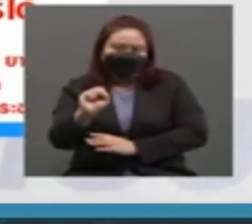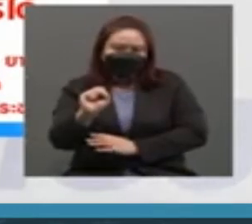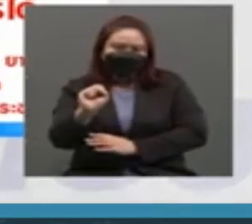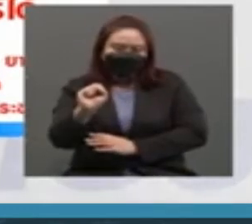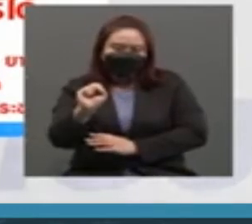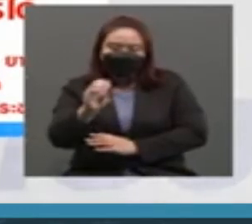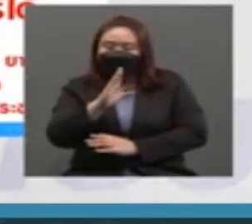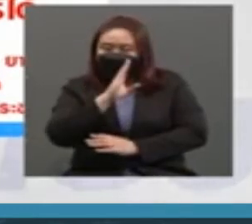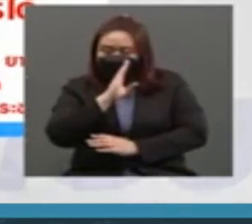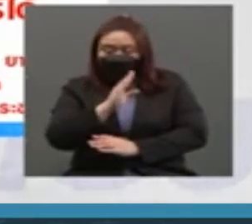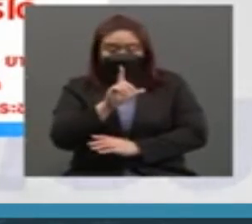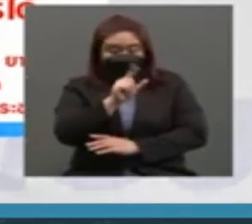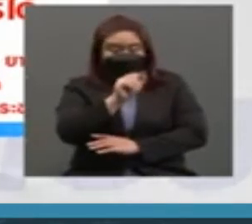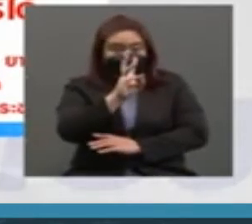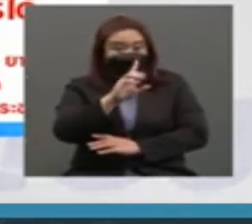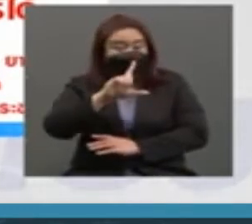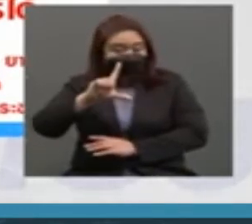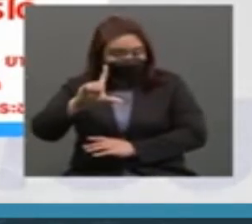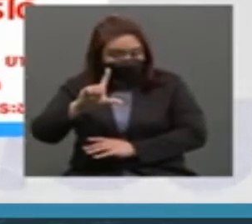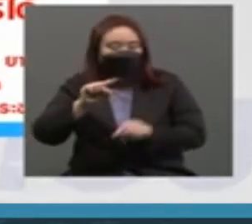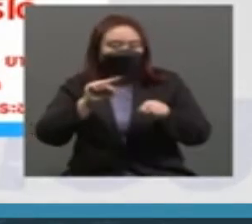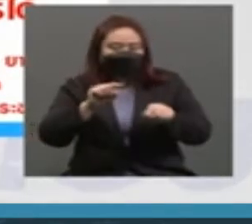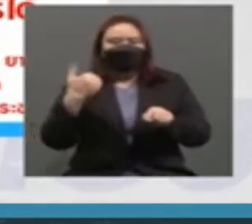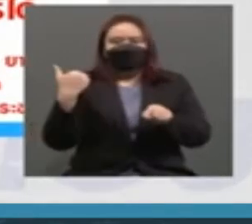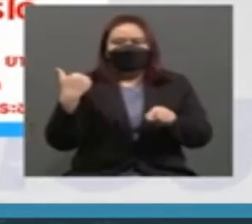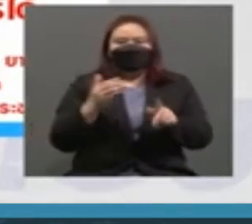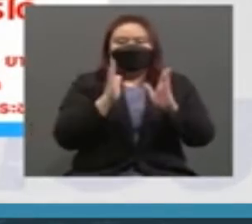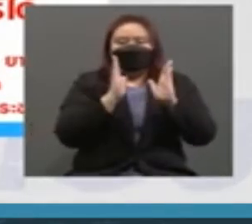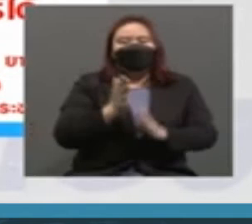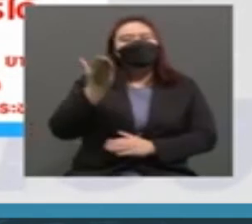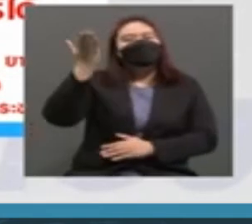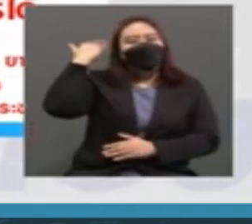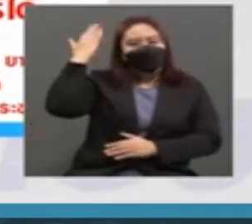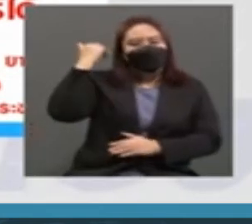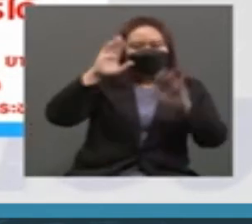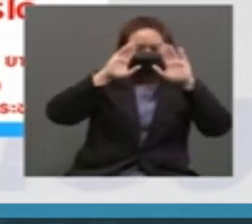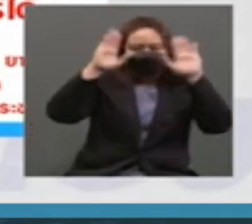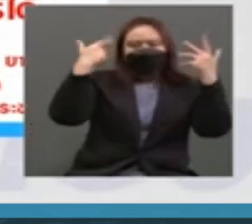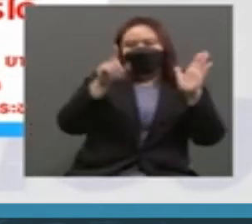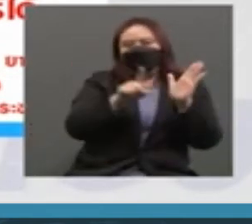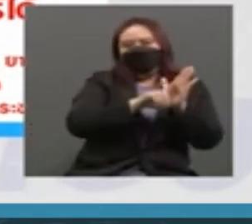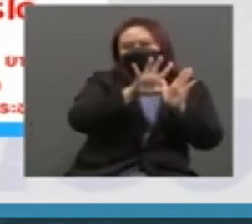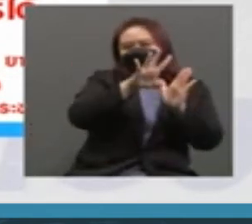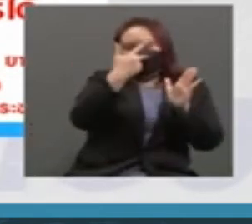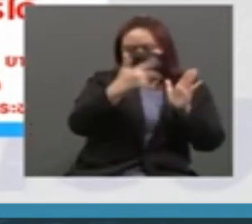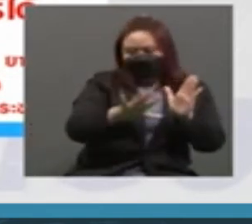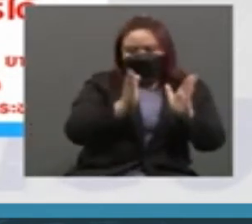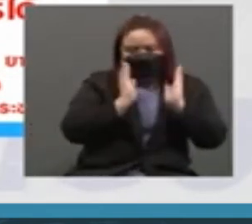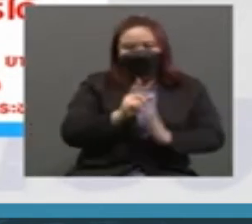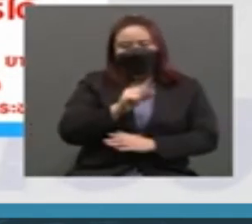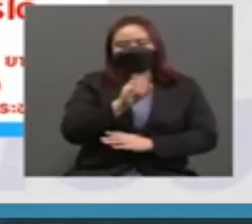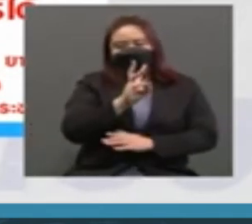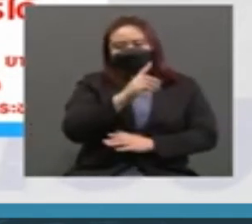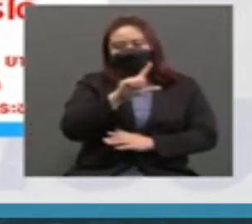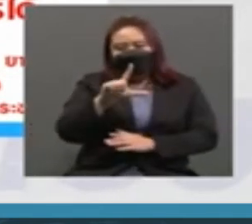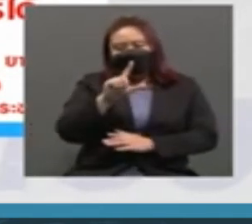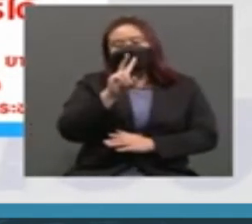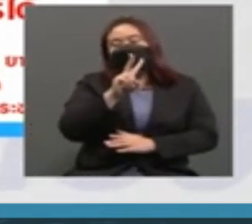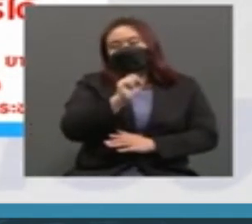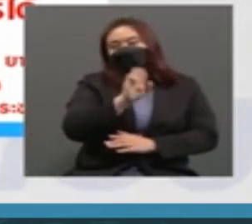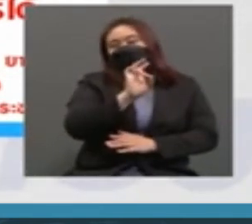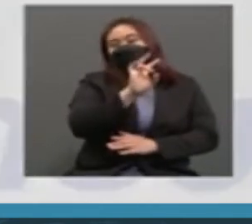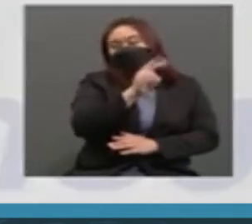พิ่มกำลังซื้อให้แก่ผู้ที่ต้องการความช่วยเหลือเป็นพิเศษระยะที่3จะได้รับเงินช่วยเหลือจำนวนไม่เกิน200บาทต่อคน